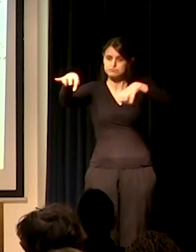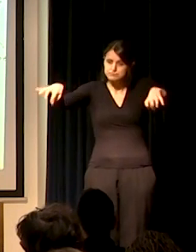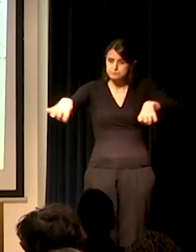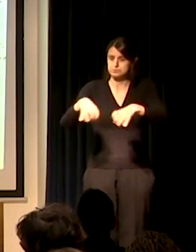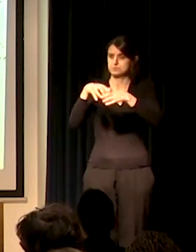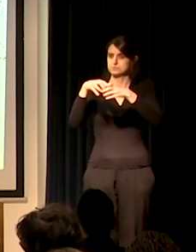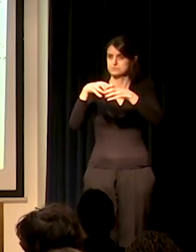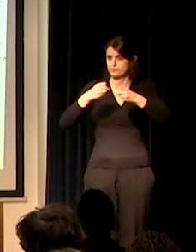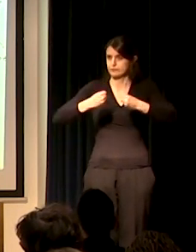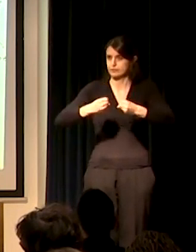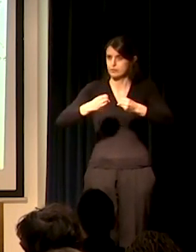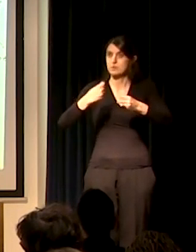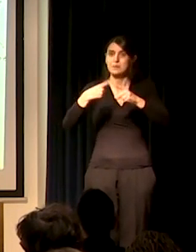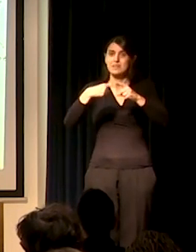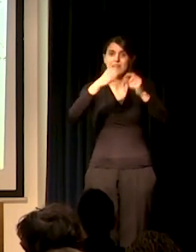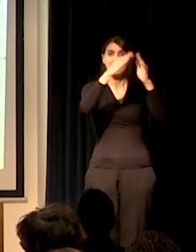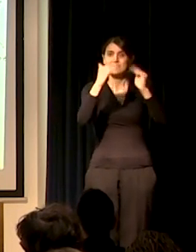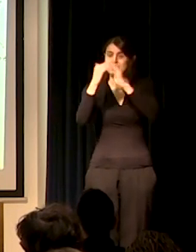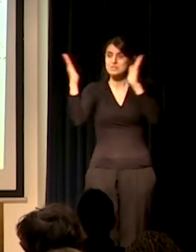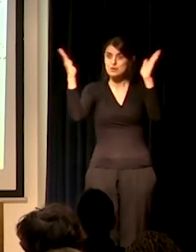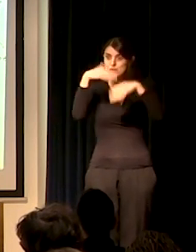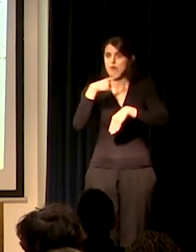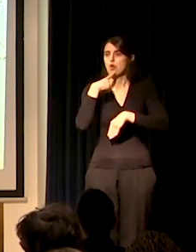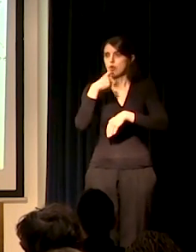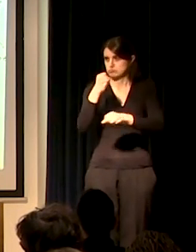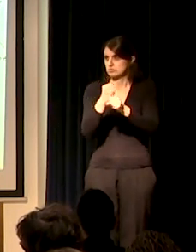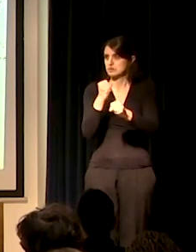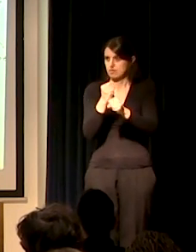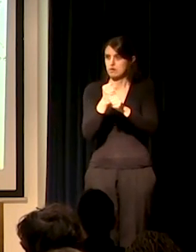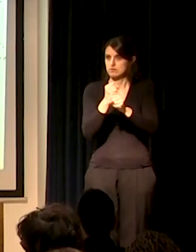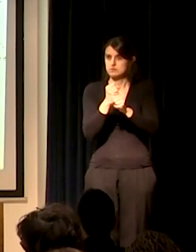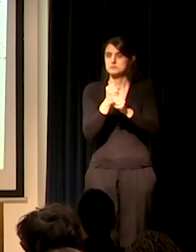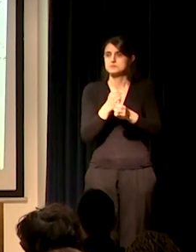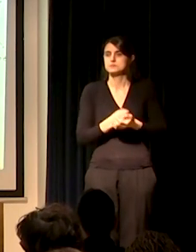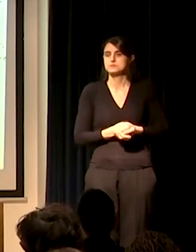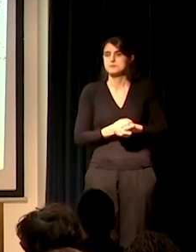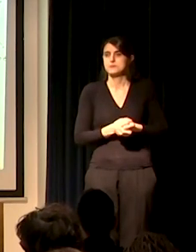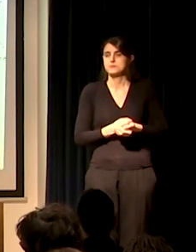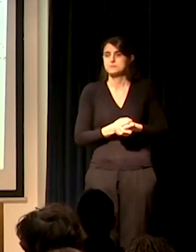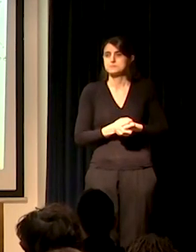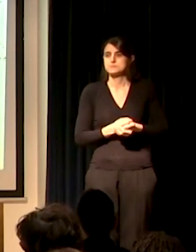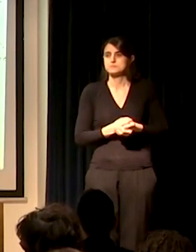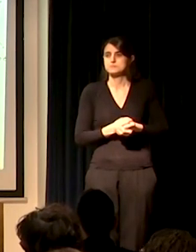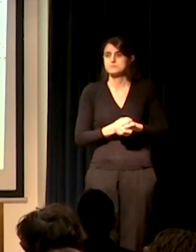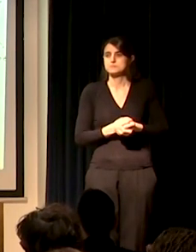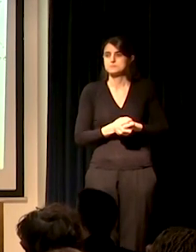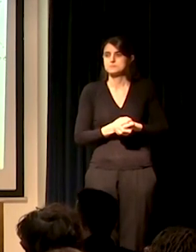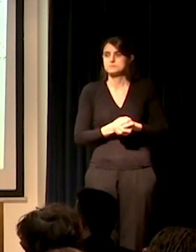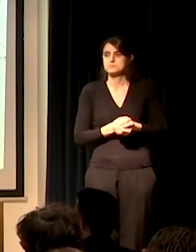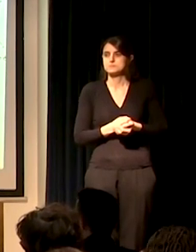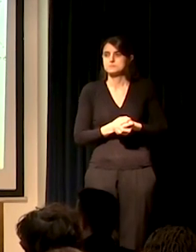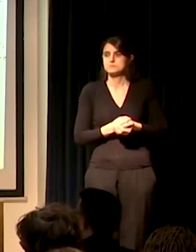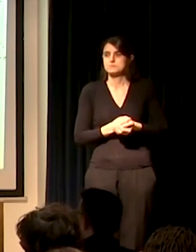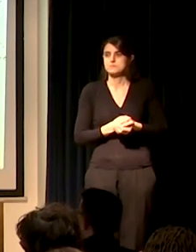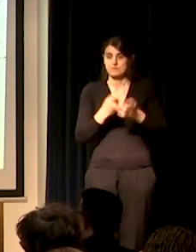ha les organitzacions, doncs moltes vegades costa, no?, de fer arribar. I per tant han sigut,